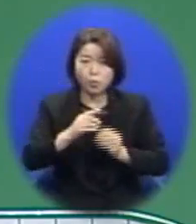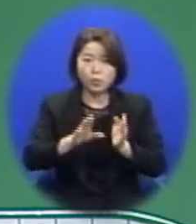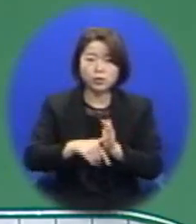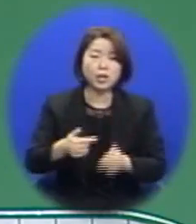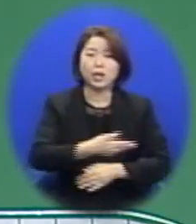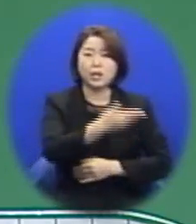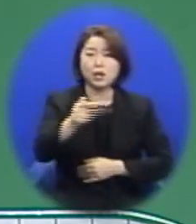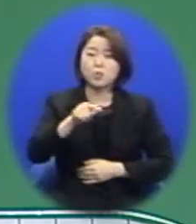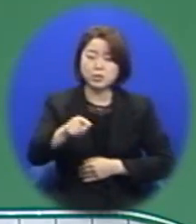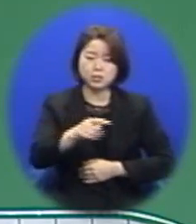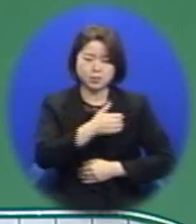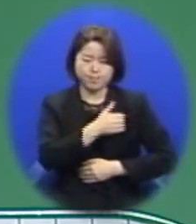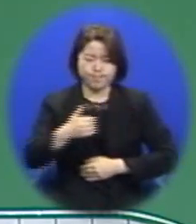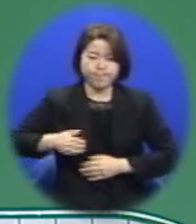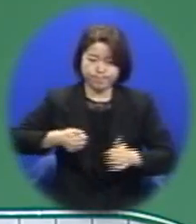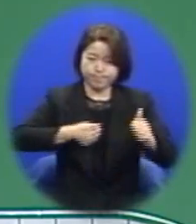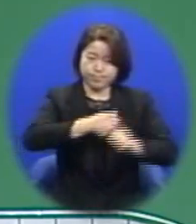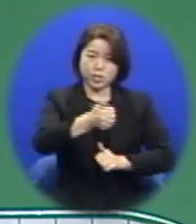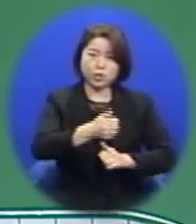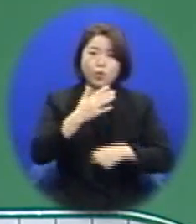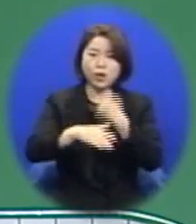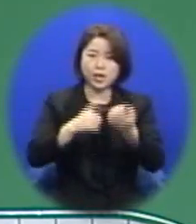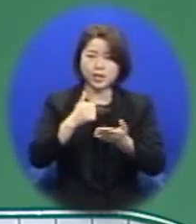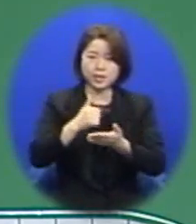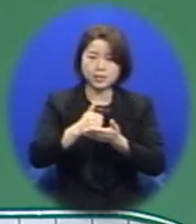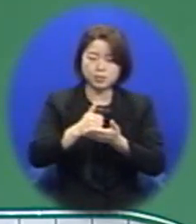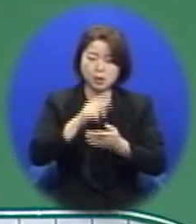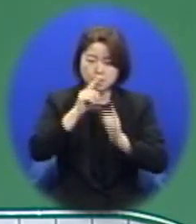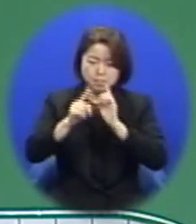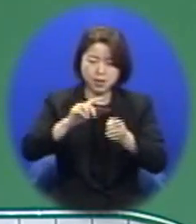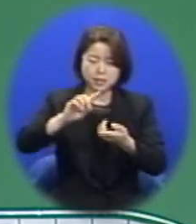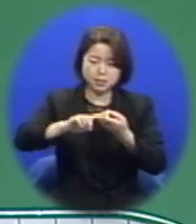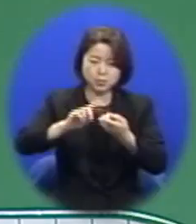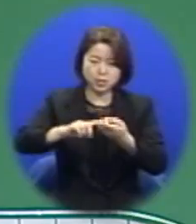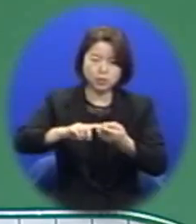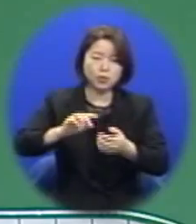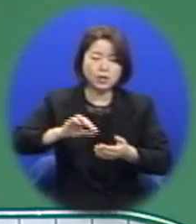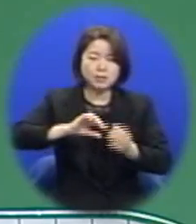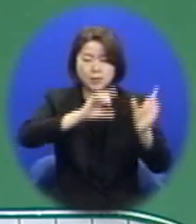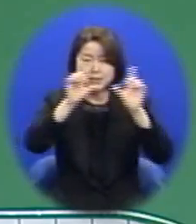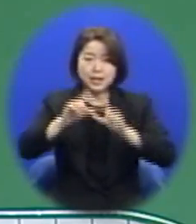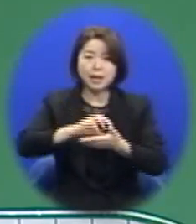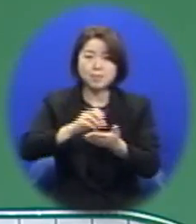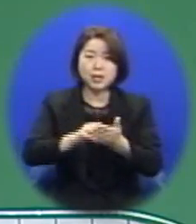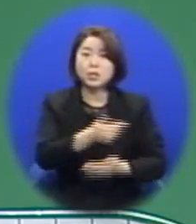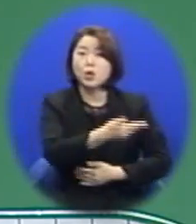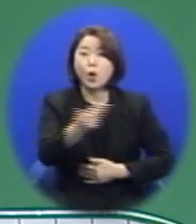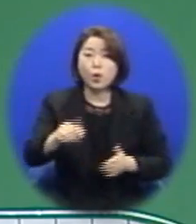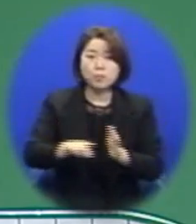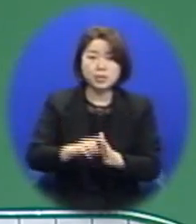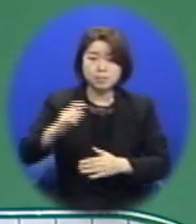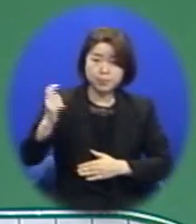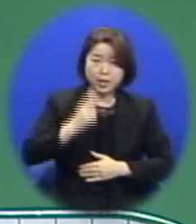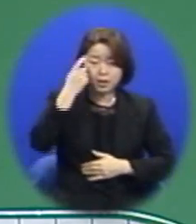능히 극복하고 하나님의 말씀대로 살 만큼 그렇게 여러분의 믿음이 강합니까?